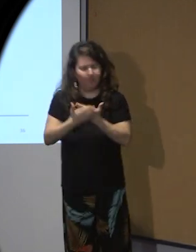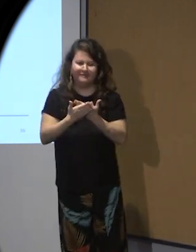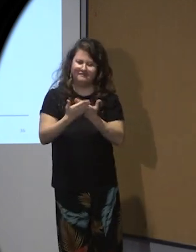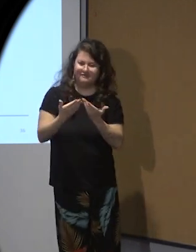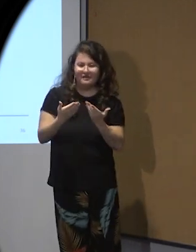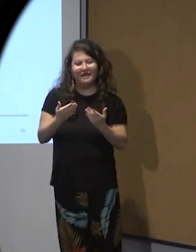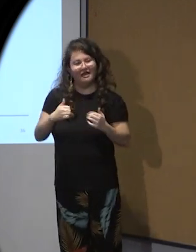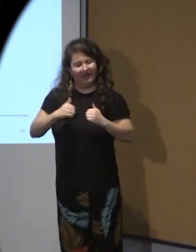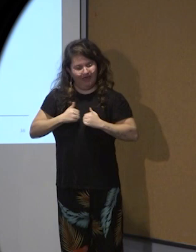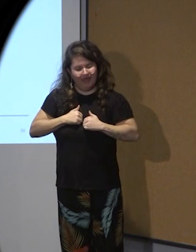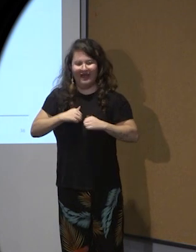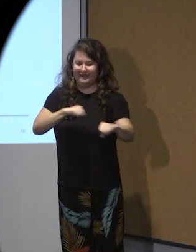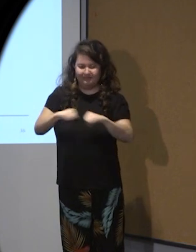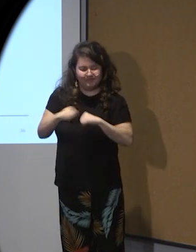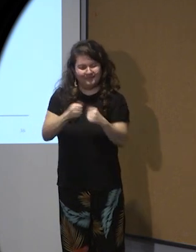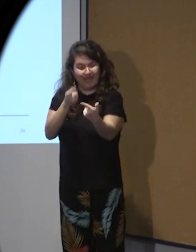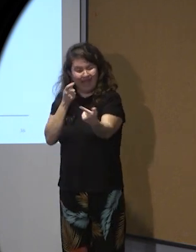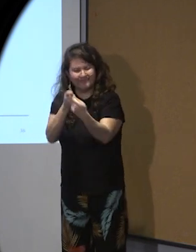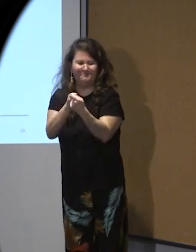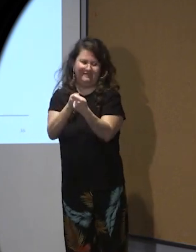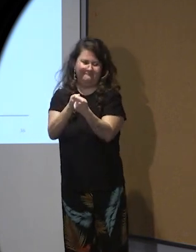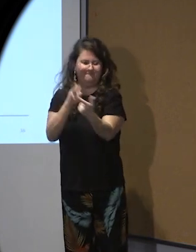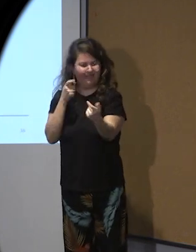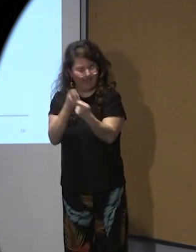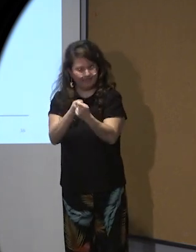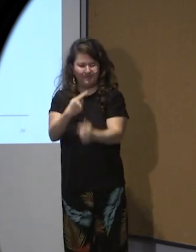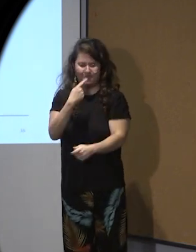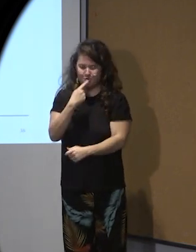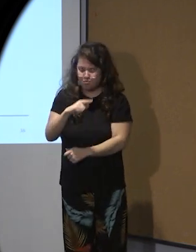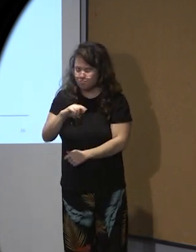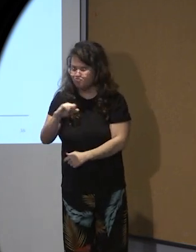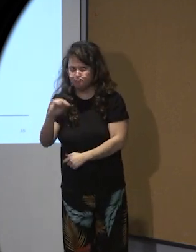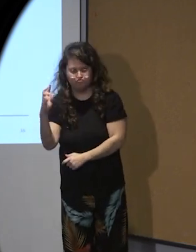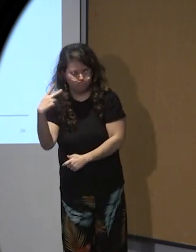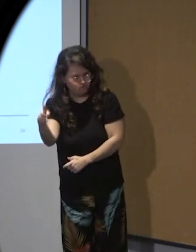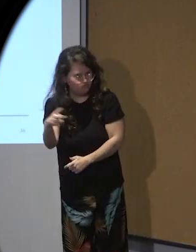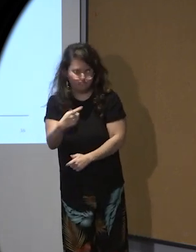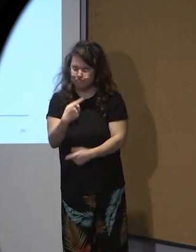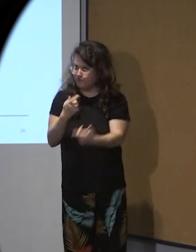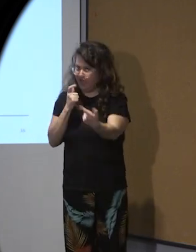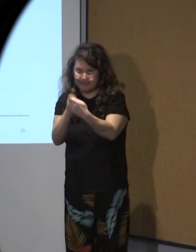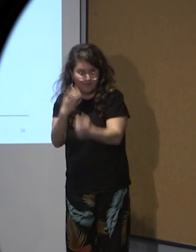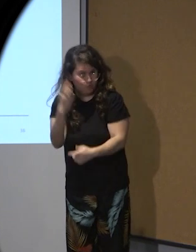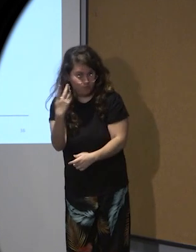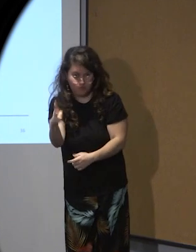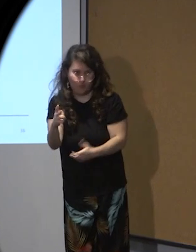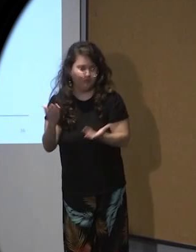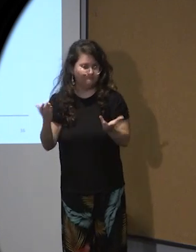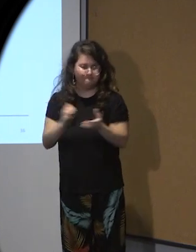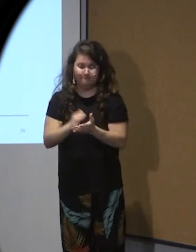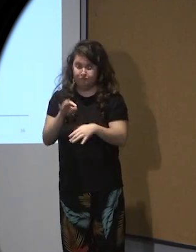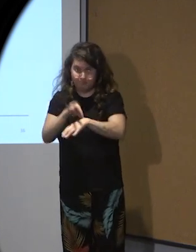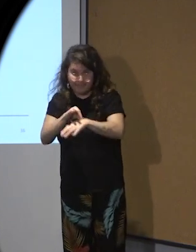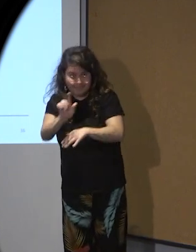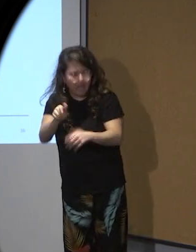va l'adapter à vos goûts, à vos besoins Mmh. et à la pathologie sous-jacente, peut-être. Moi, je voulais juste témoigner parce que moi,